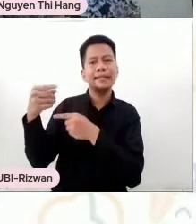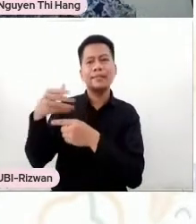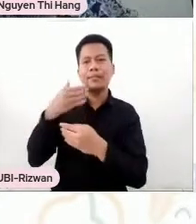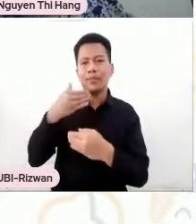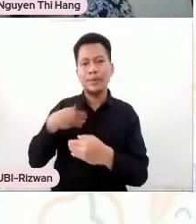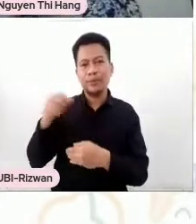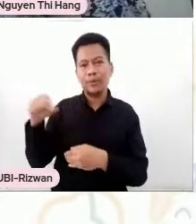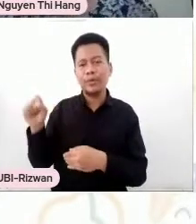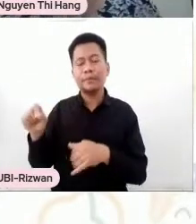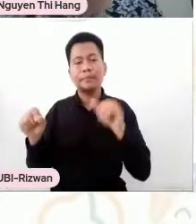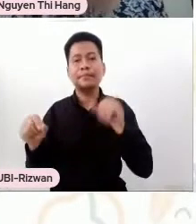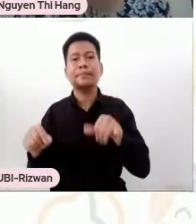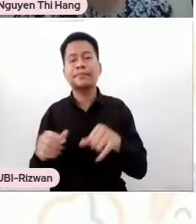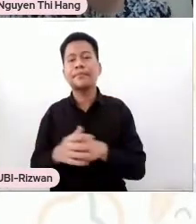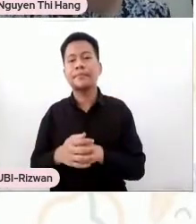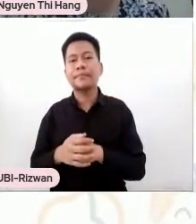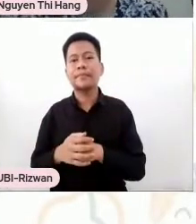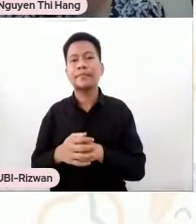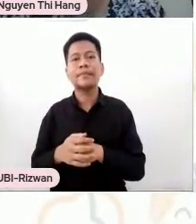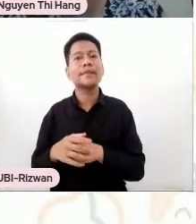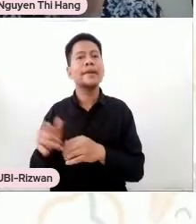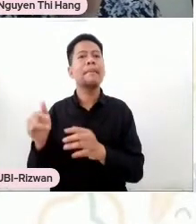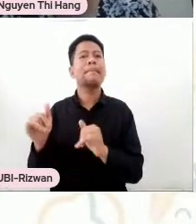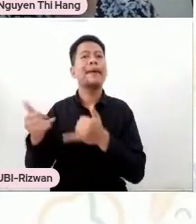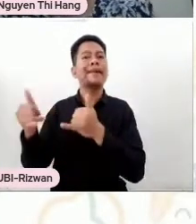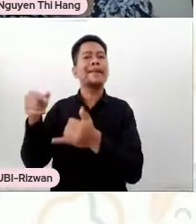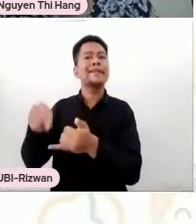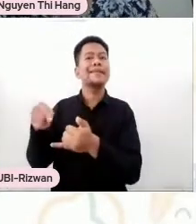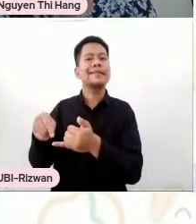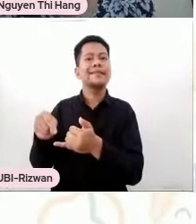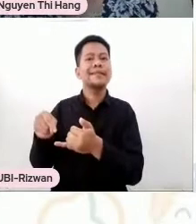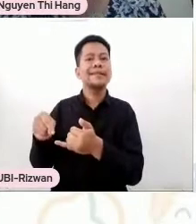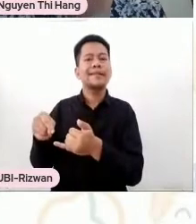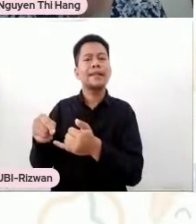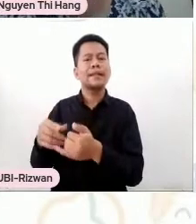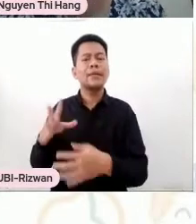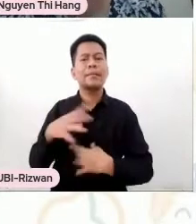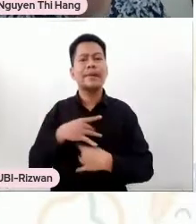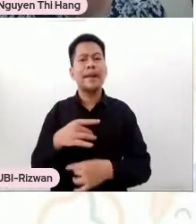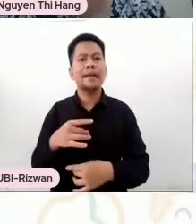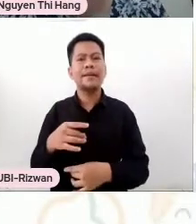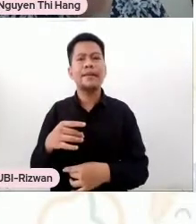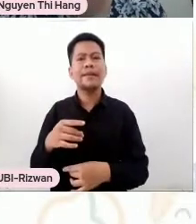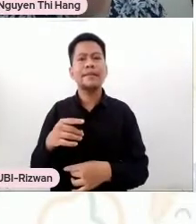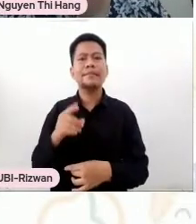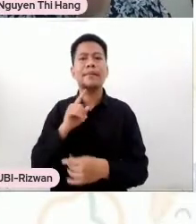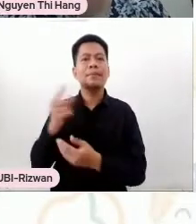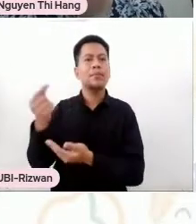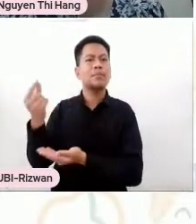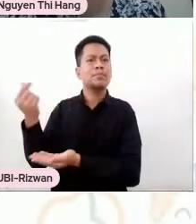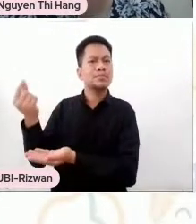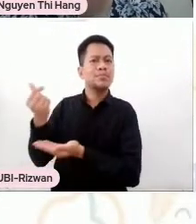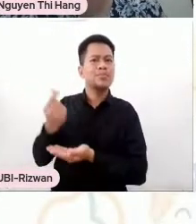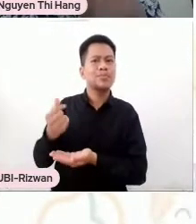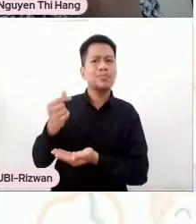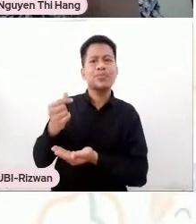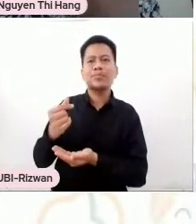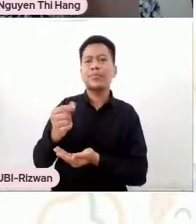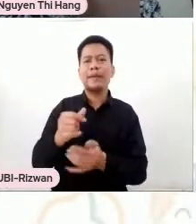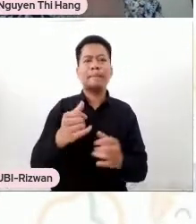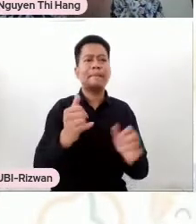ini penyediaan mainan ini menarik ya karena ini memerlukan dana ya ketika membuat mainan dan